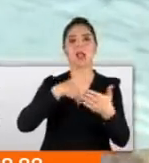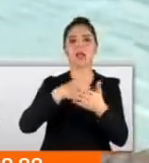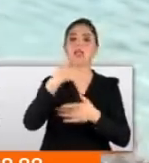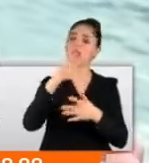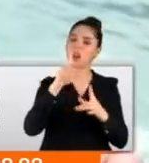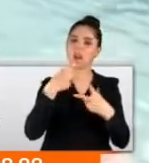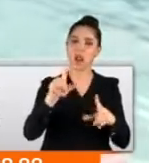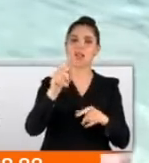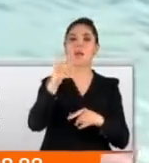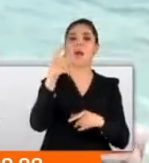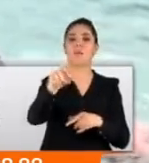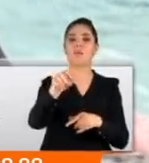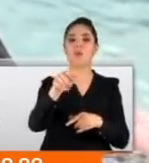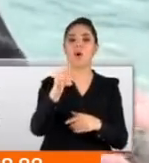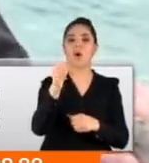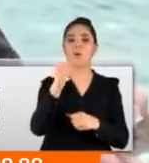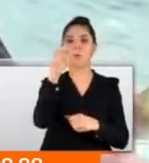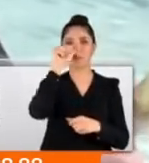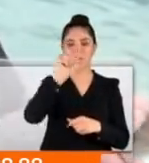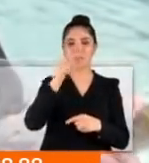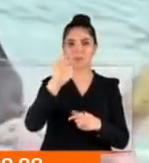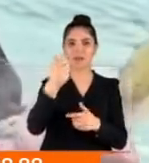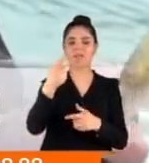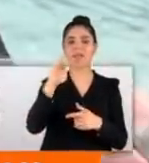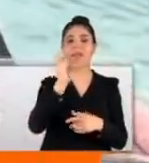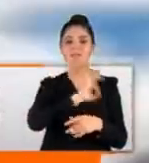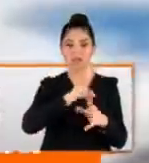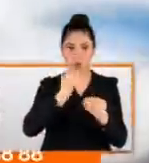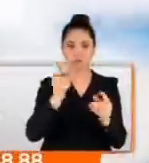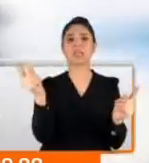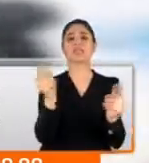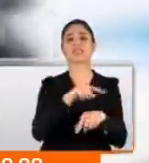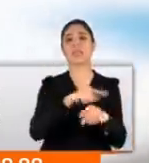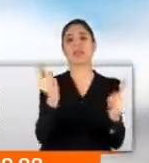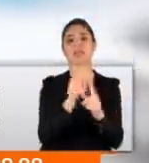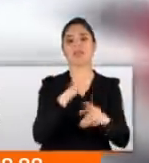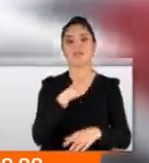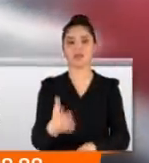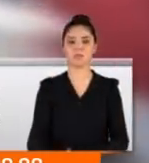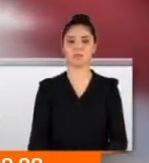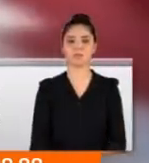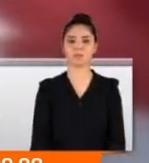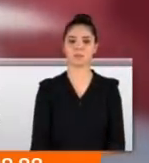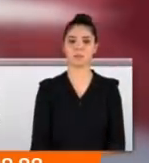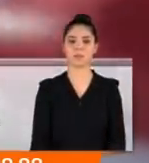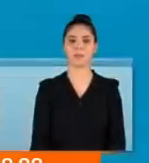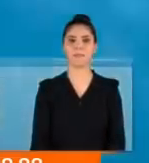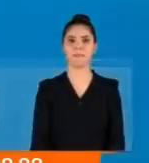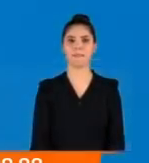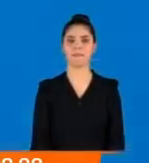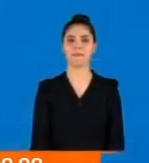azından bir mazot parası çıkar mı? Çıkar diye düşünüyordum ama zaman kısa. Koronavirüs gibi bulaştı bize bu